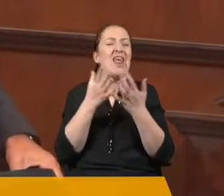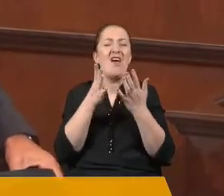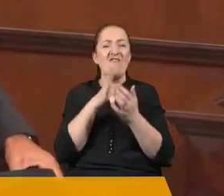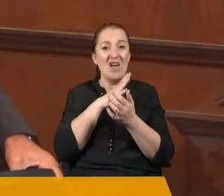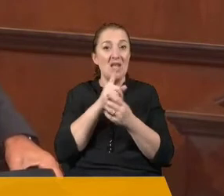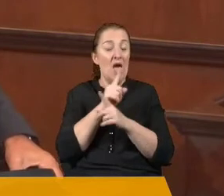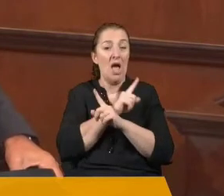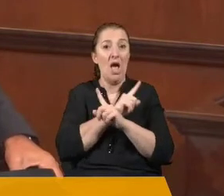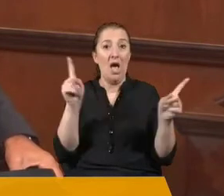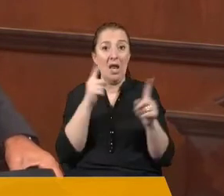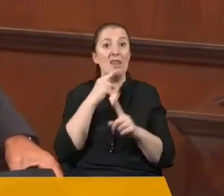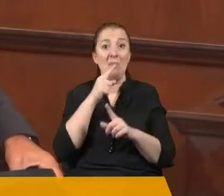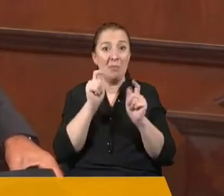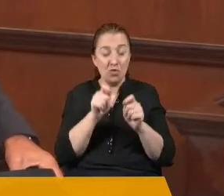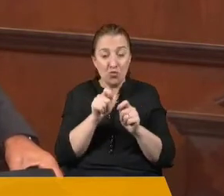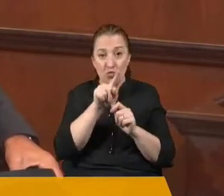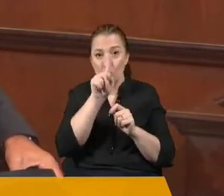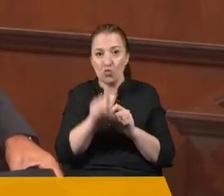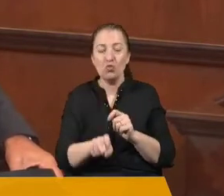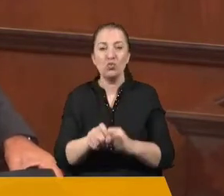demek zorundasınız?